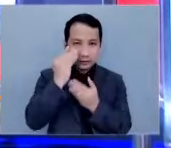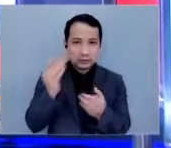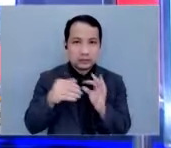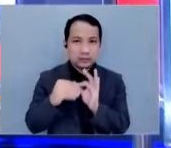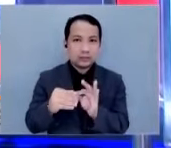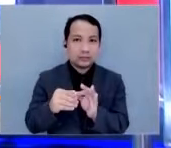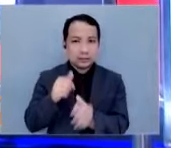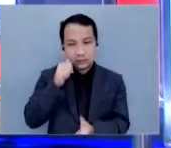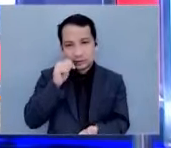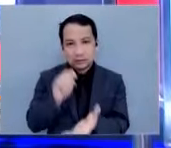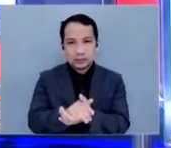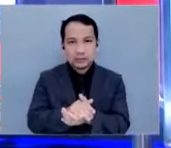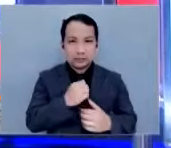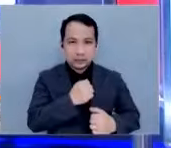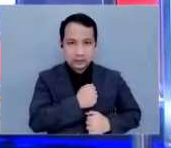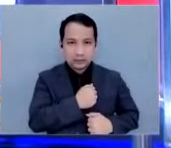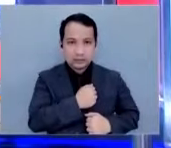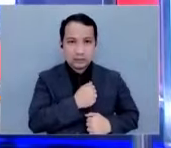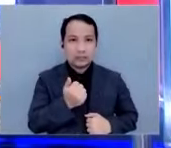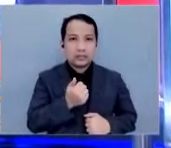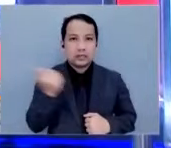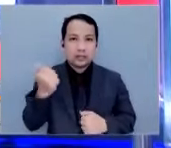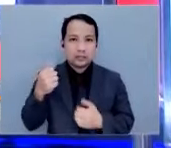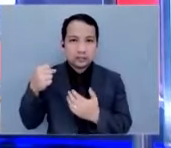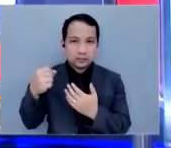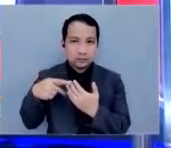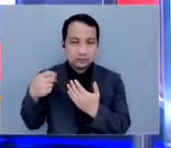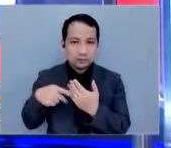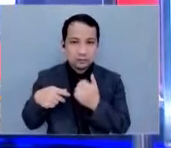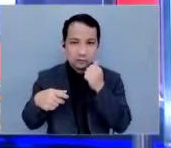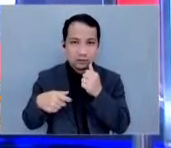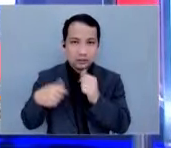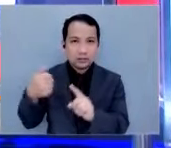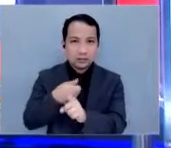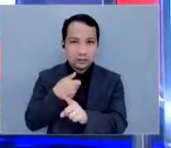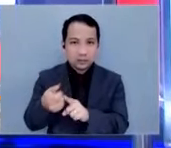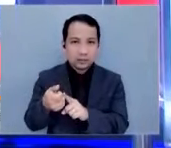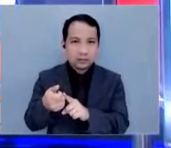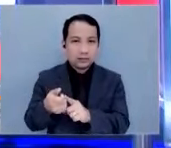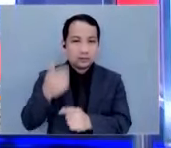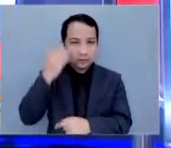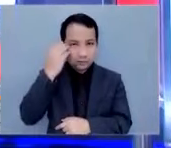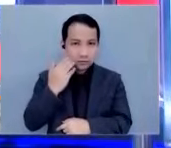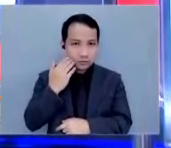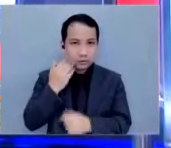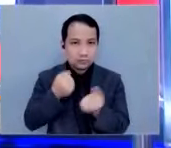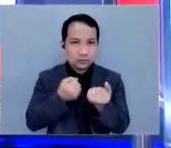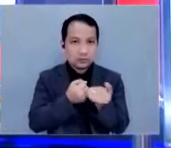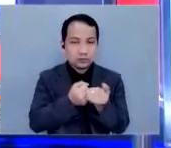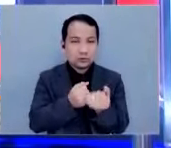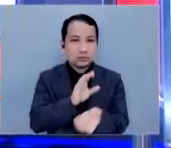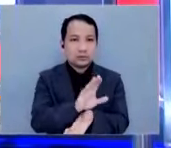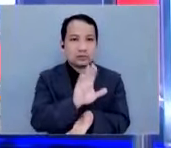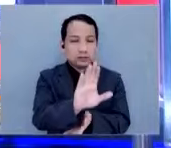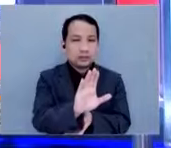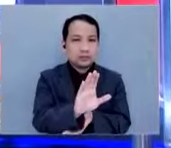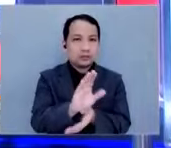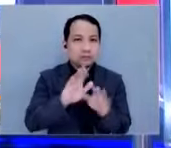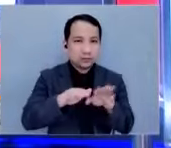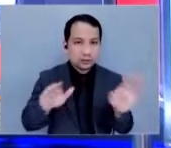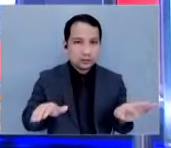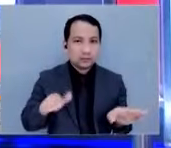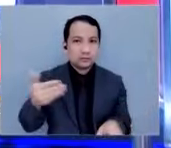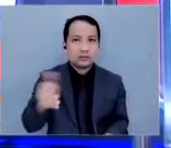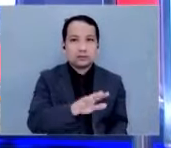ang sundalo, may ibang babae raw, nananakit pa at kulang umanong sustentong binibigay sa mga anak. Nasa